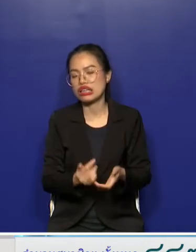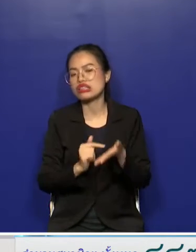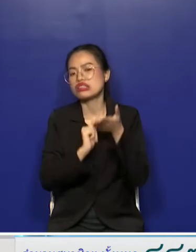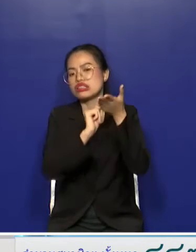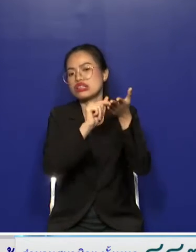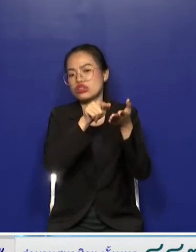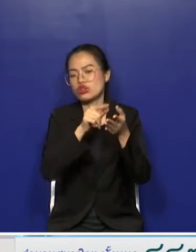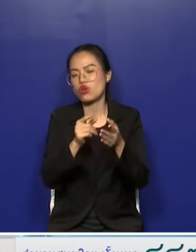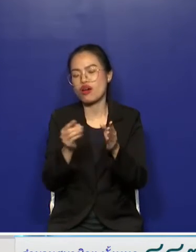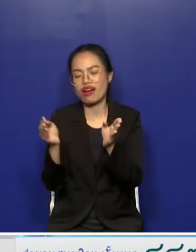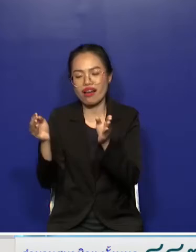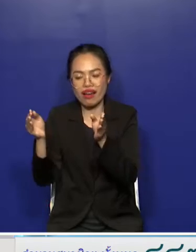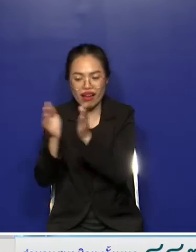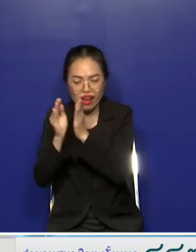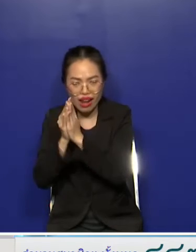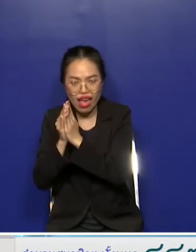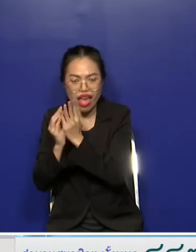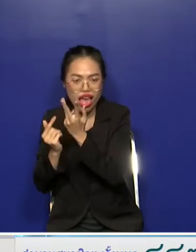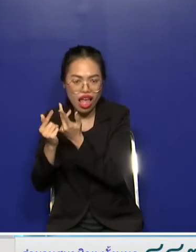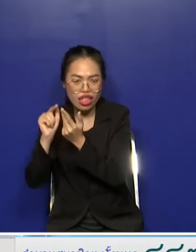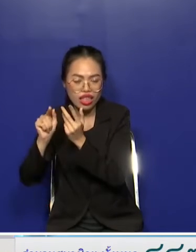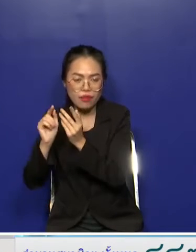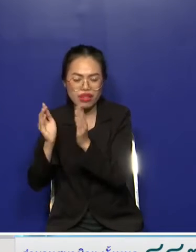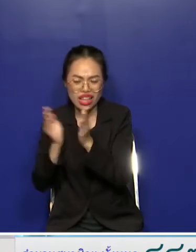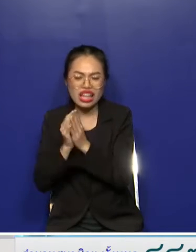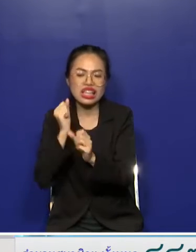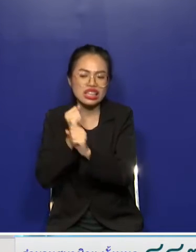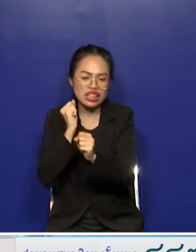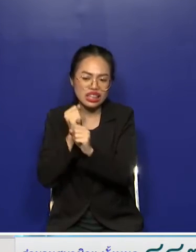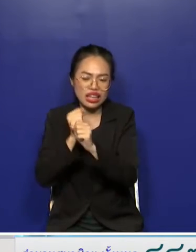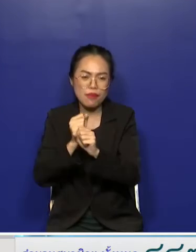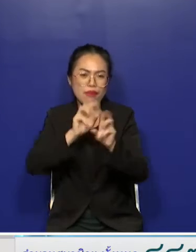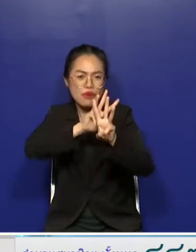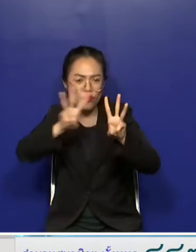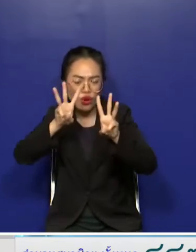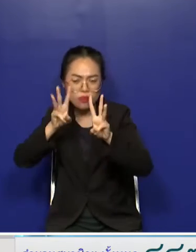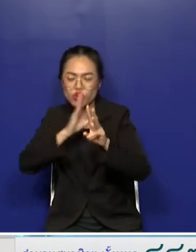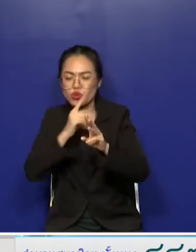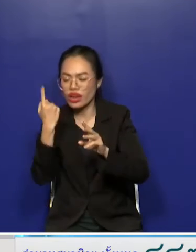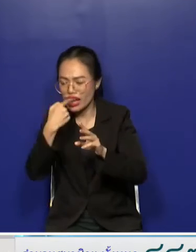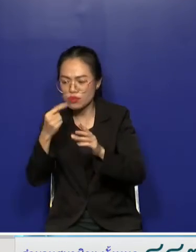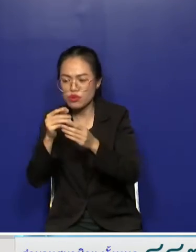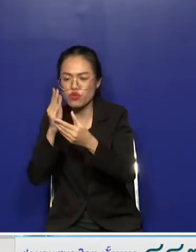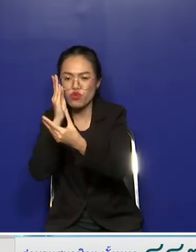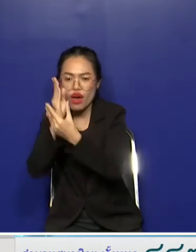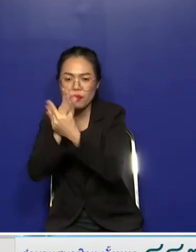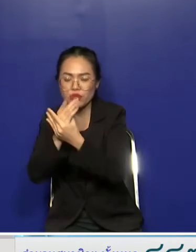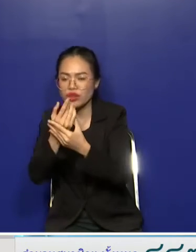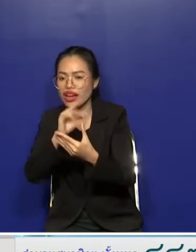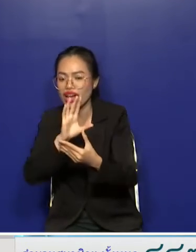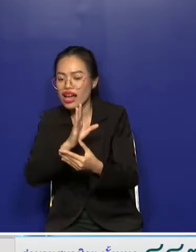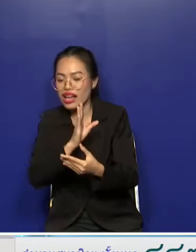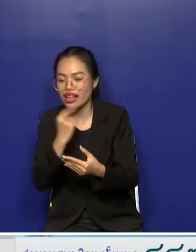การเลือกตั้งรายหน่วยเป็ดิจิตัลไฟล และใครอยากได้ก็มาดานโดไปเลยครับผมเรีน